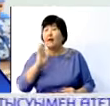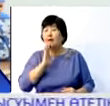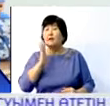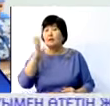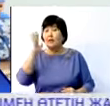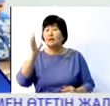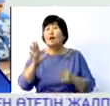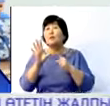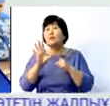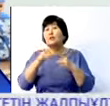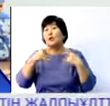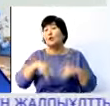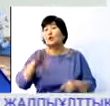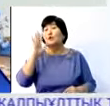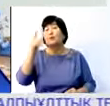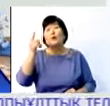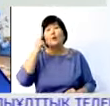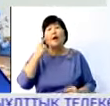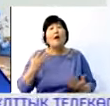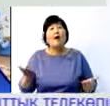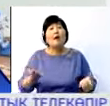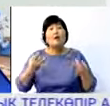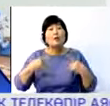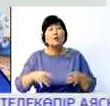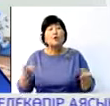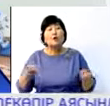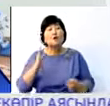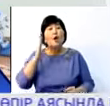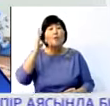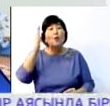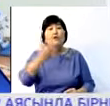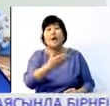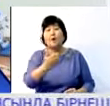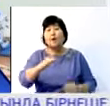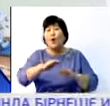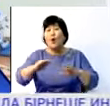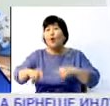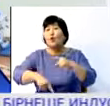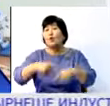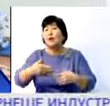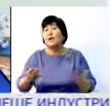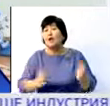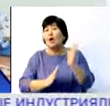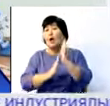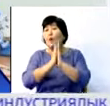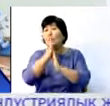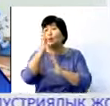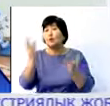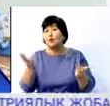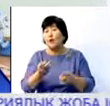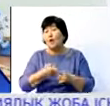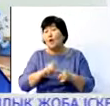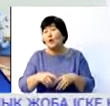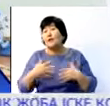қаласа 5-шімді дүниеге әкелем бе деп отырмын. Қалай босану керектігі, болашақ ұрпағының қалай өсіп жетілуі керектігі,